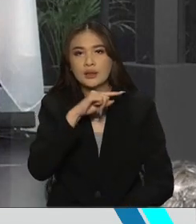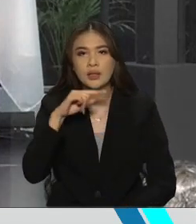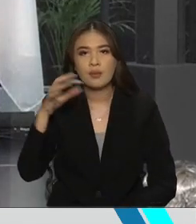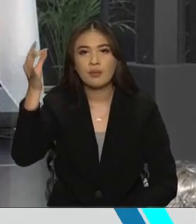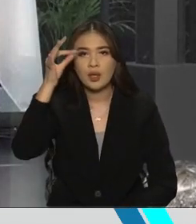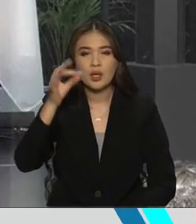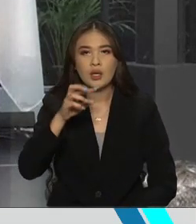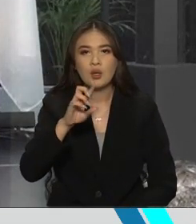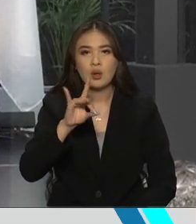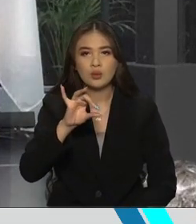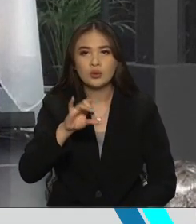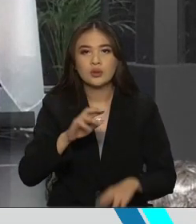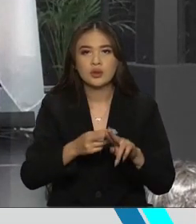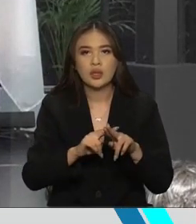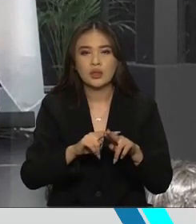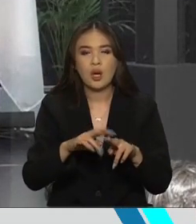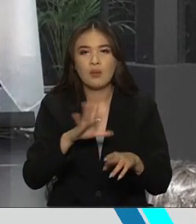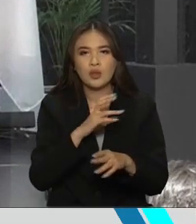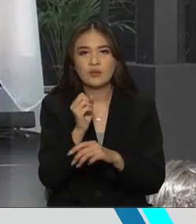Беларусь шеттетілгенін айта кетейік.